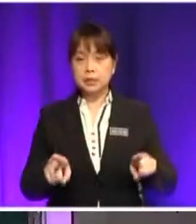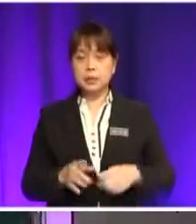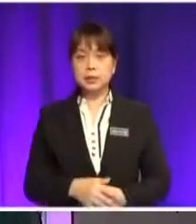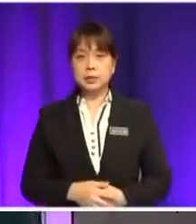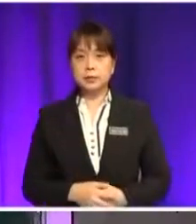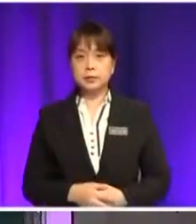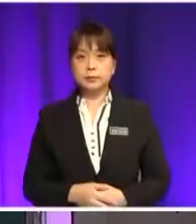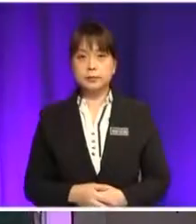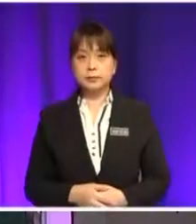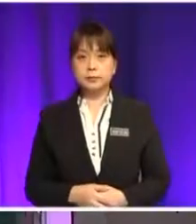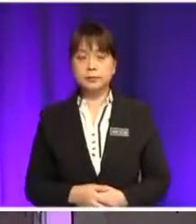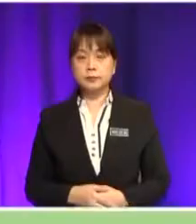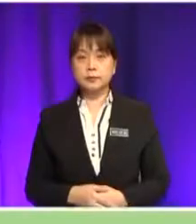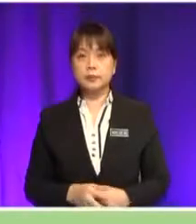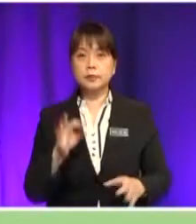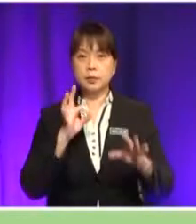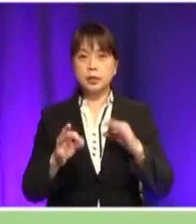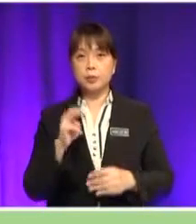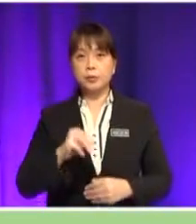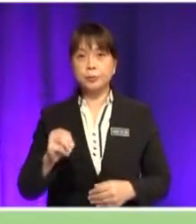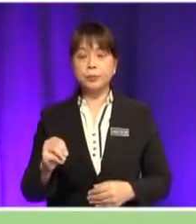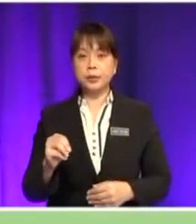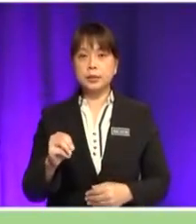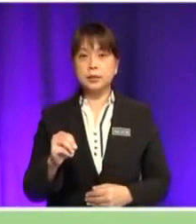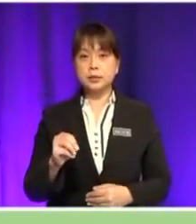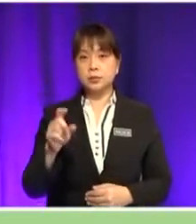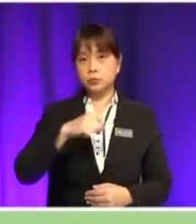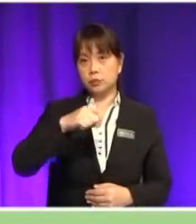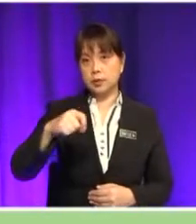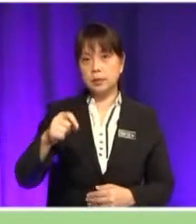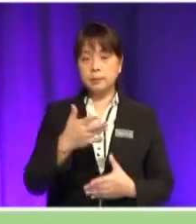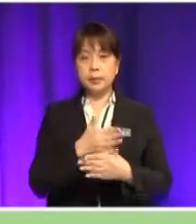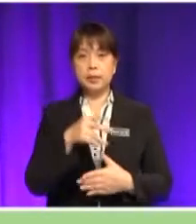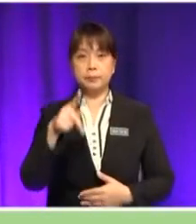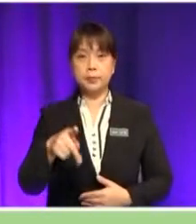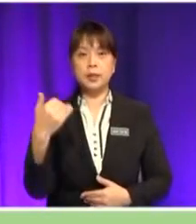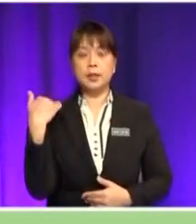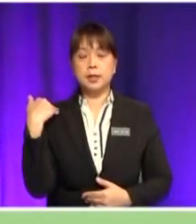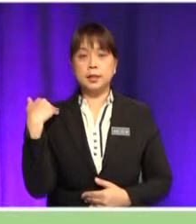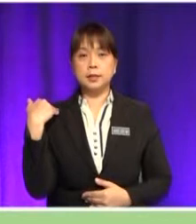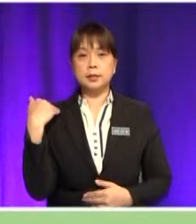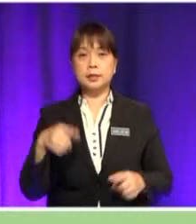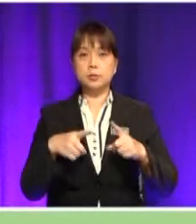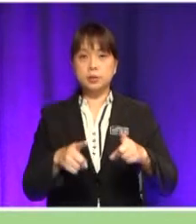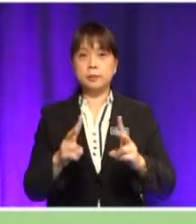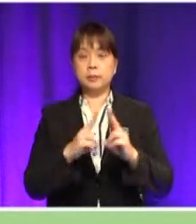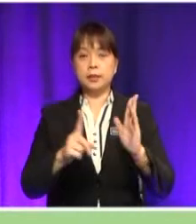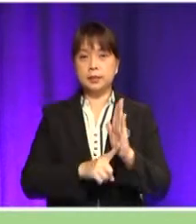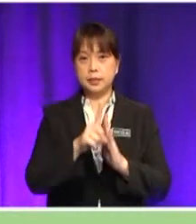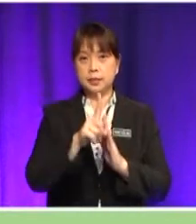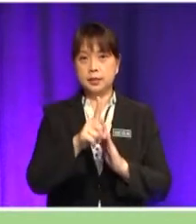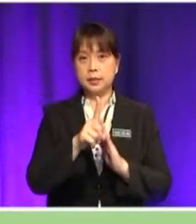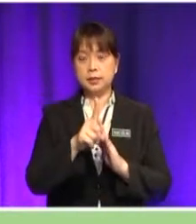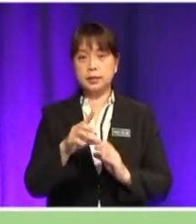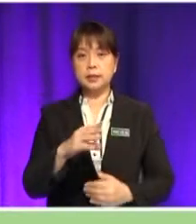murid-murid hitam pula bagian pi ini Oh ini nih bagian piring ini mempunyai udara yang paling tinggi seperti yang Aiman tersebut